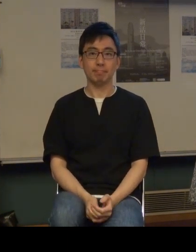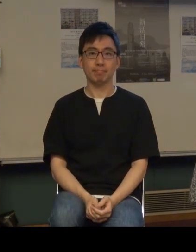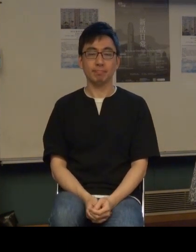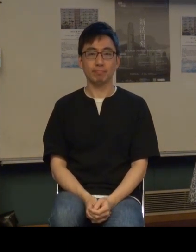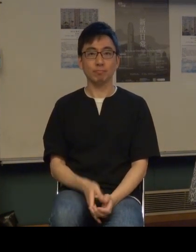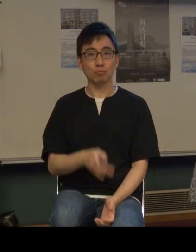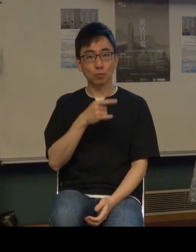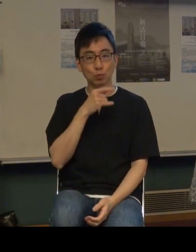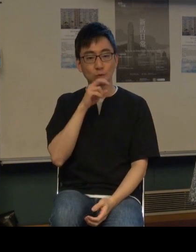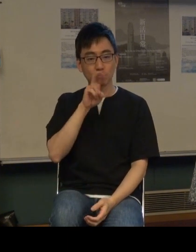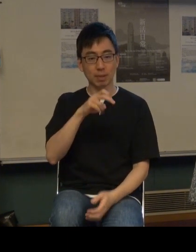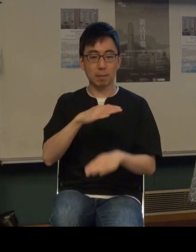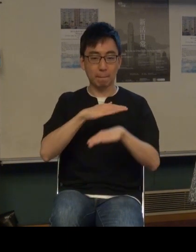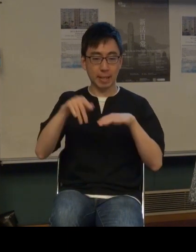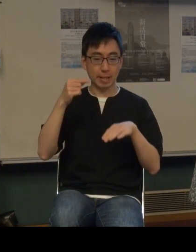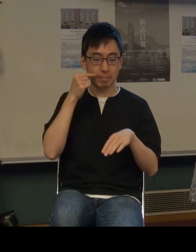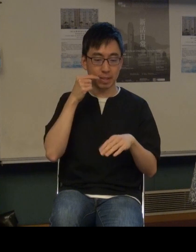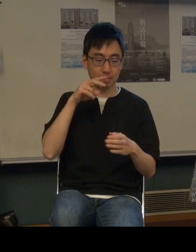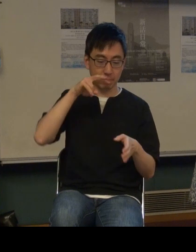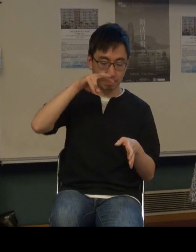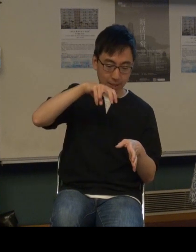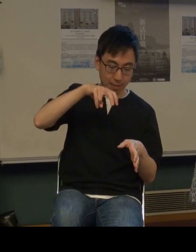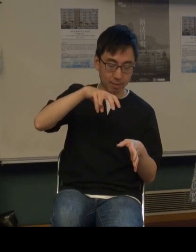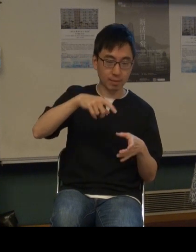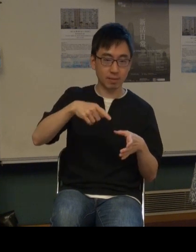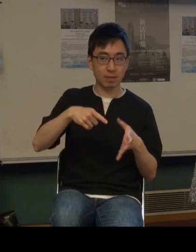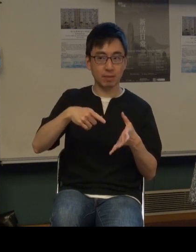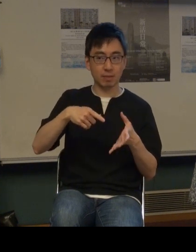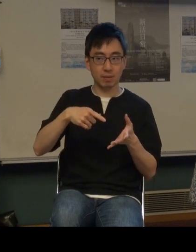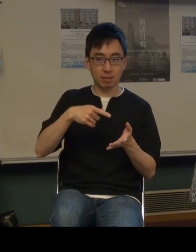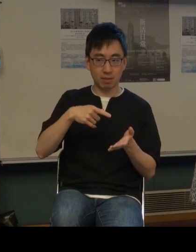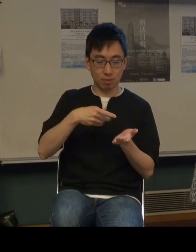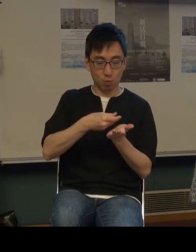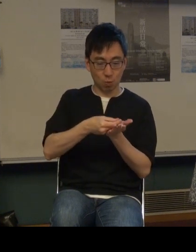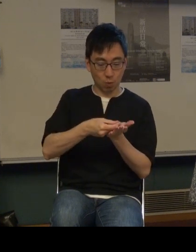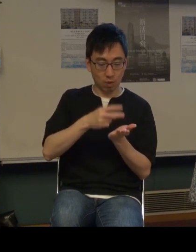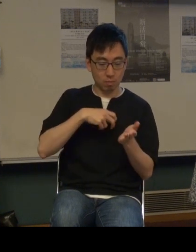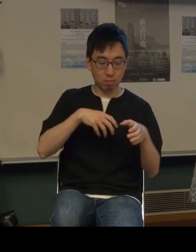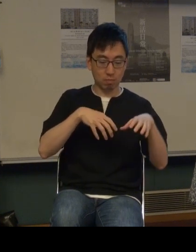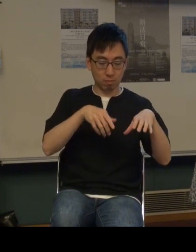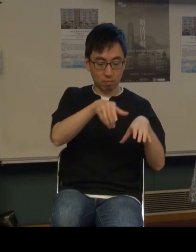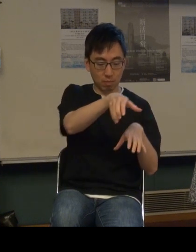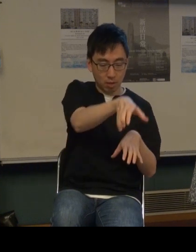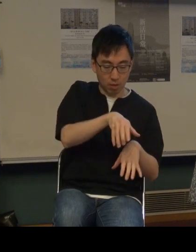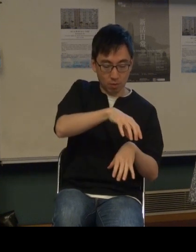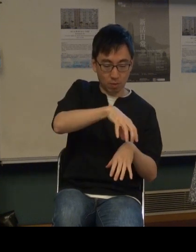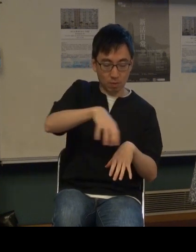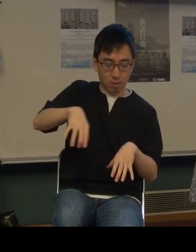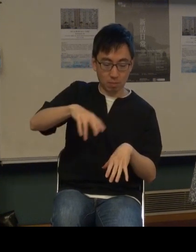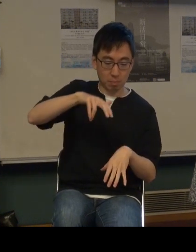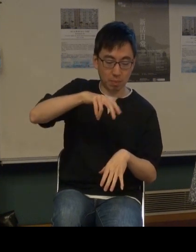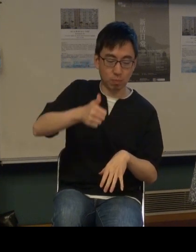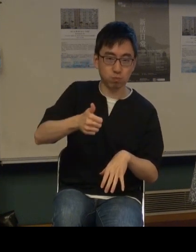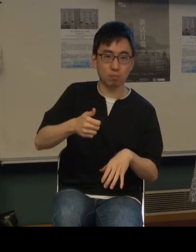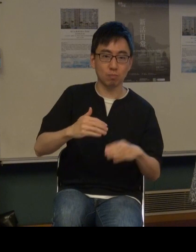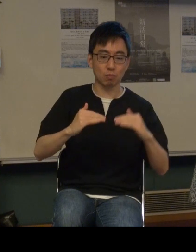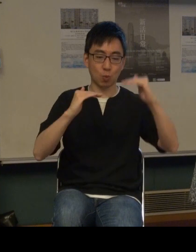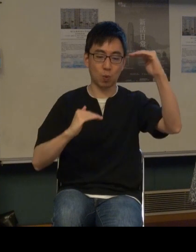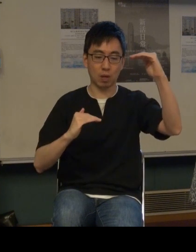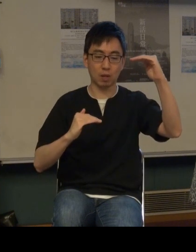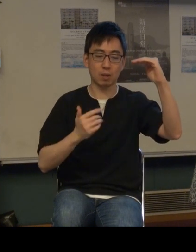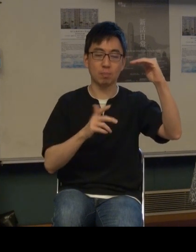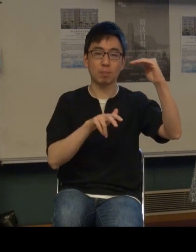如果你看個平面 你看個、高空圖你就會看到它的 L 型的、那個處理一個高一個